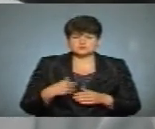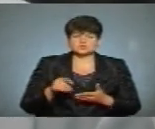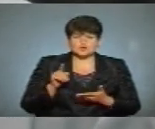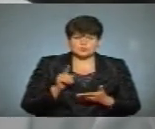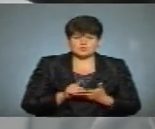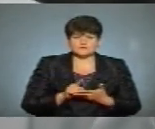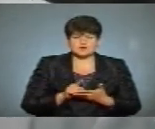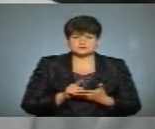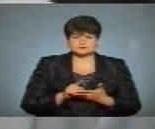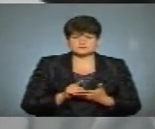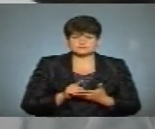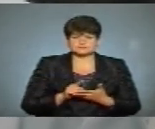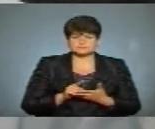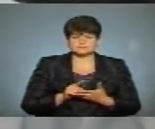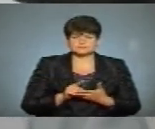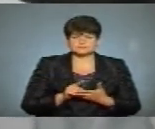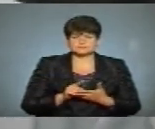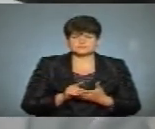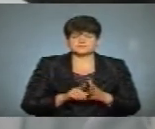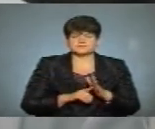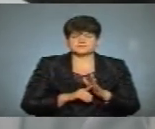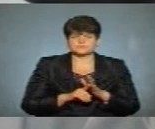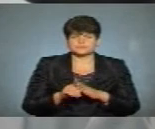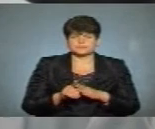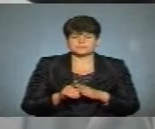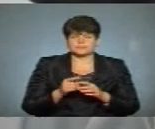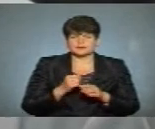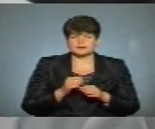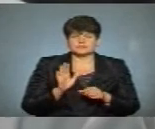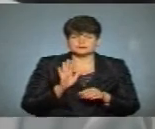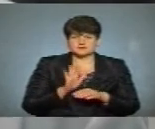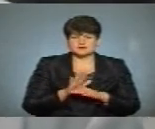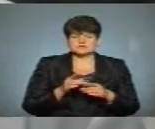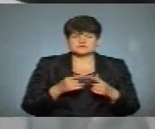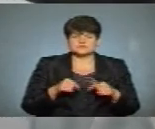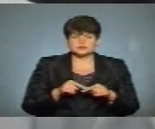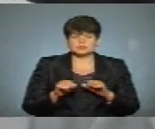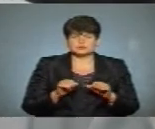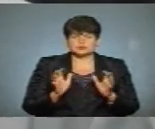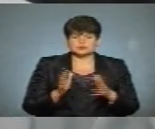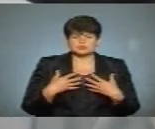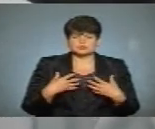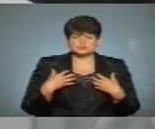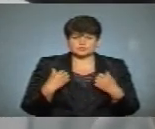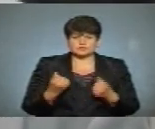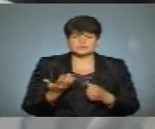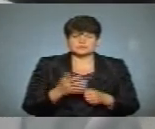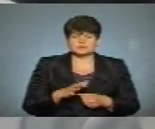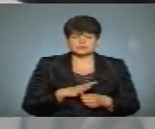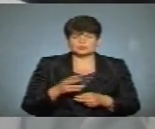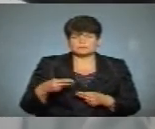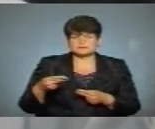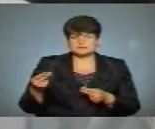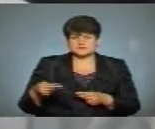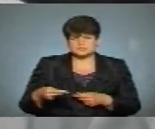зобов'язані запустити в дію наказ відділу управління охорони здоров'я, який був